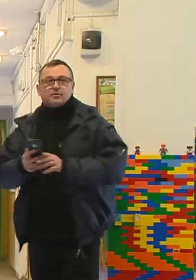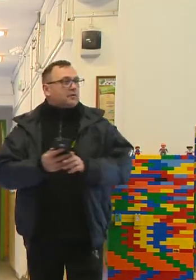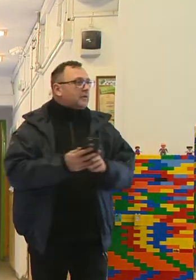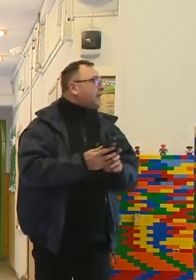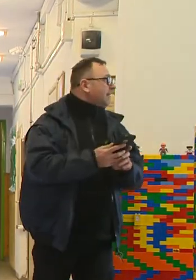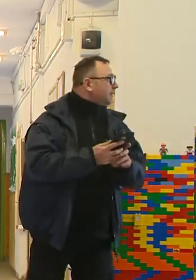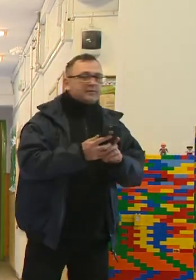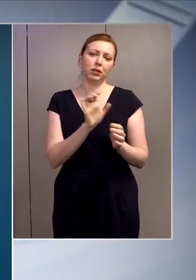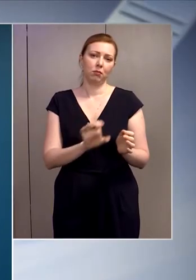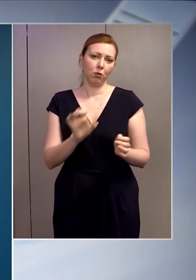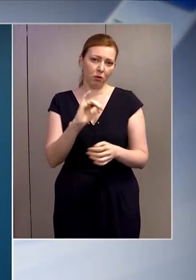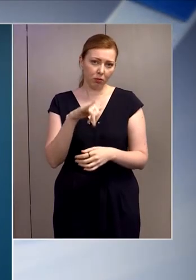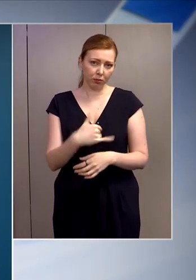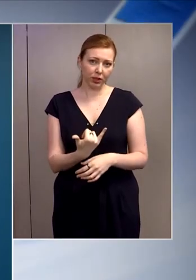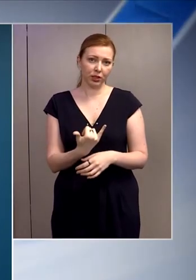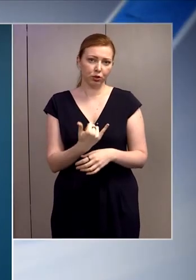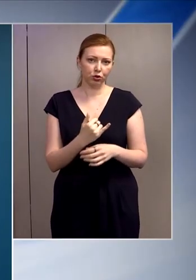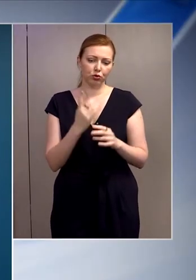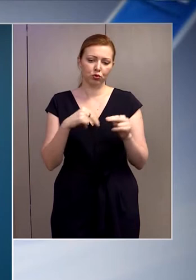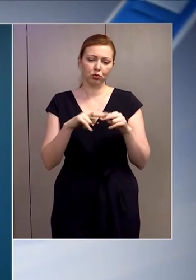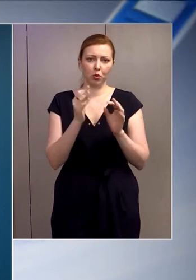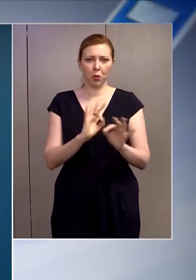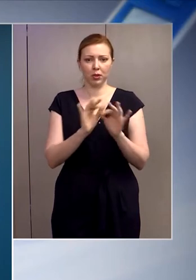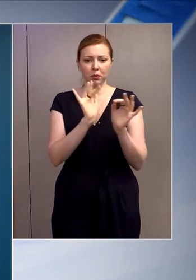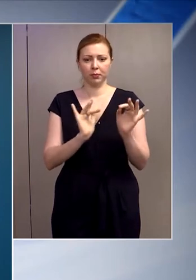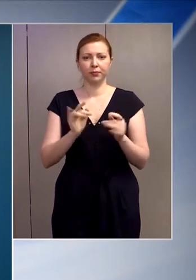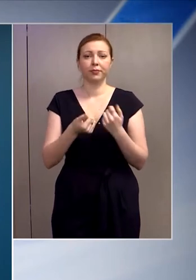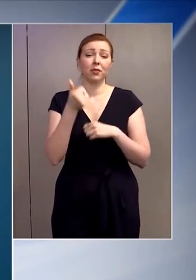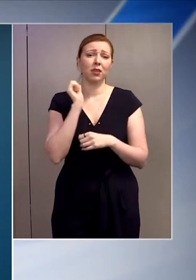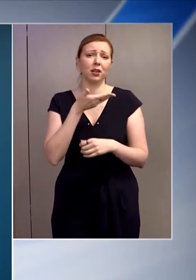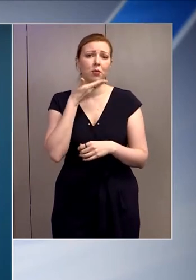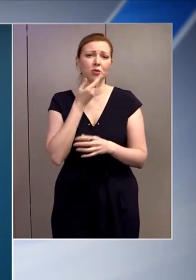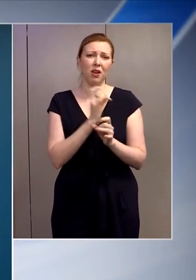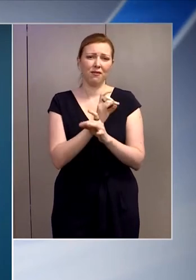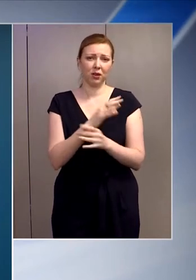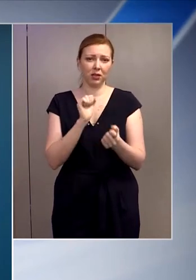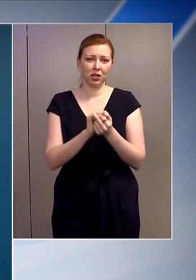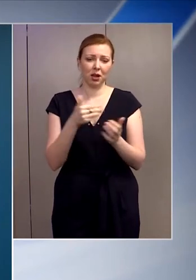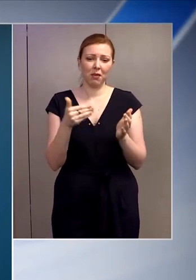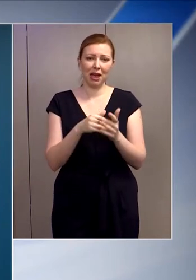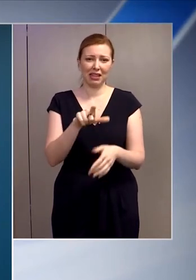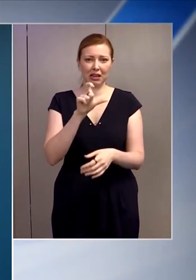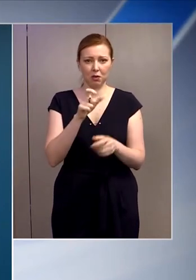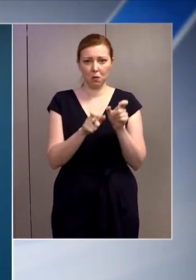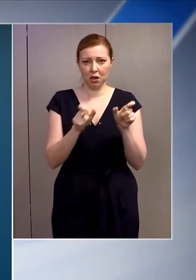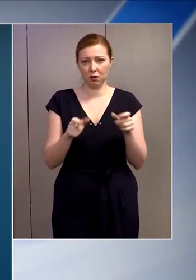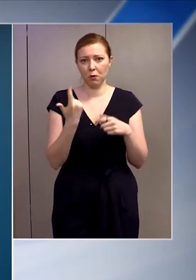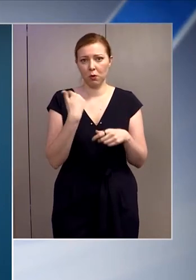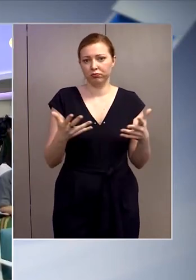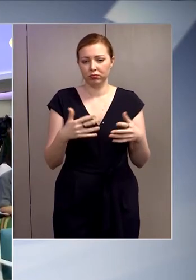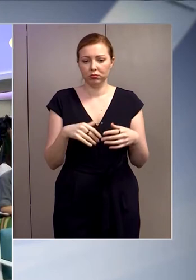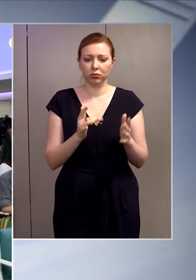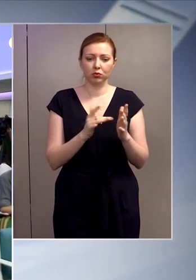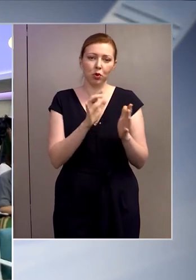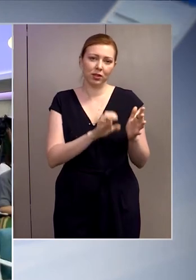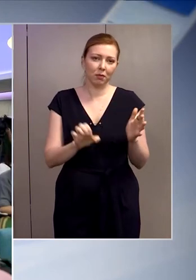elleni védőoltáshoz. A pénteki kormányinfó alkalmával Gulyás Gergely miniszterelnökséget vezető miniszter elmondta, mintegy